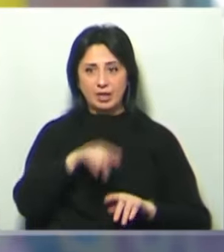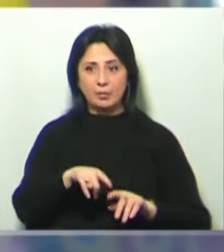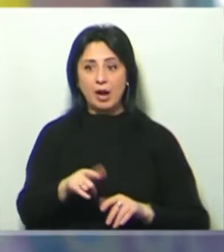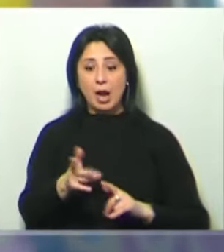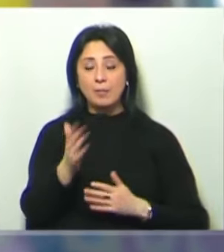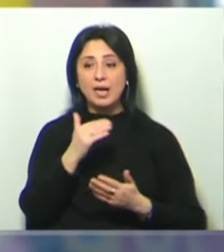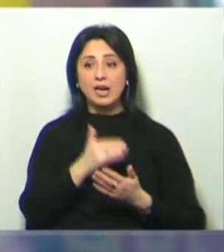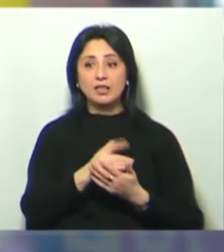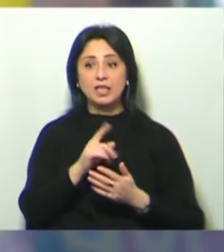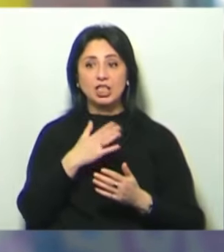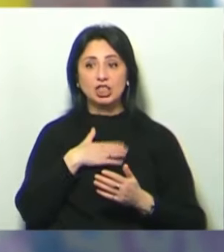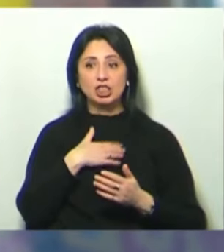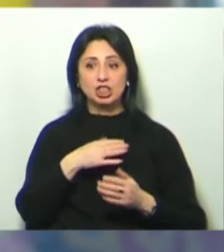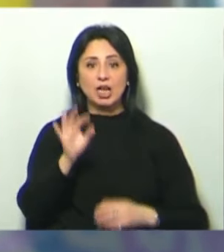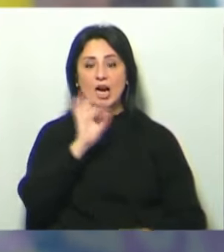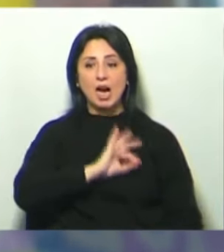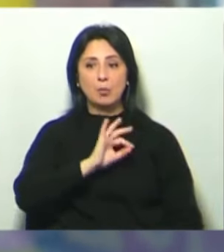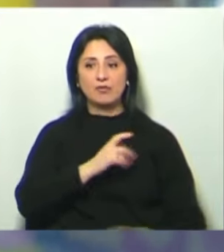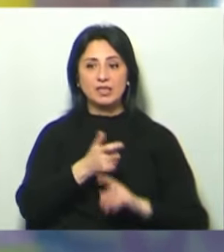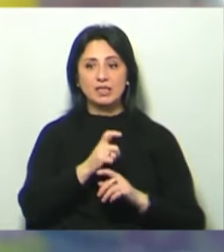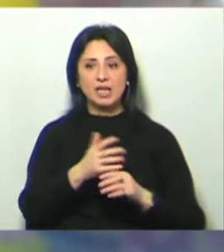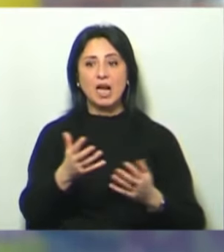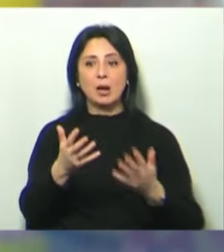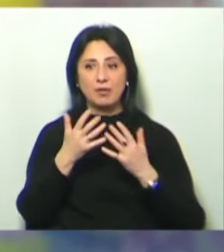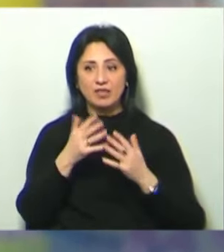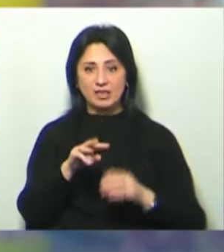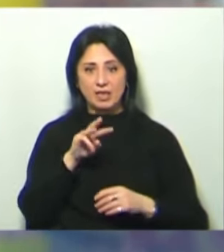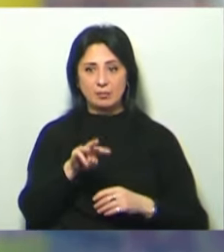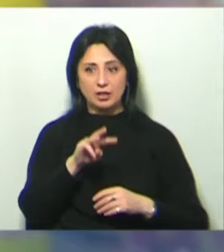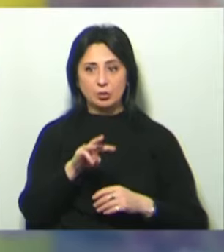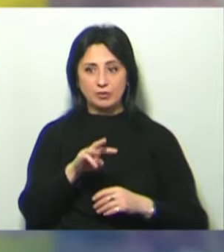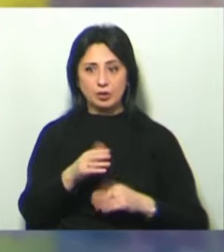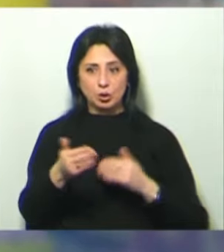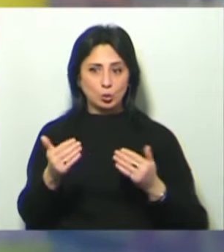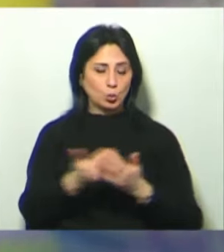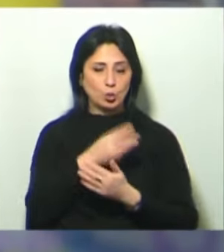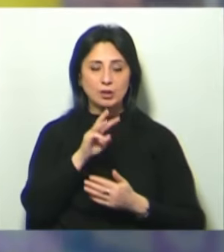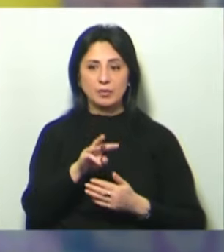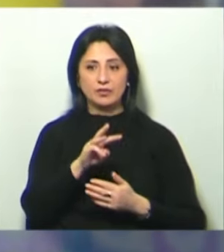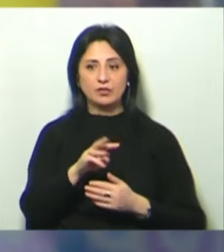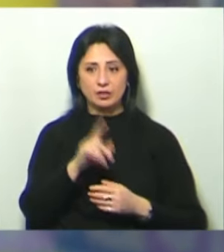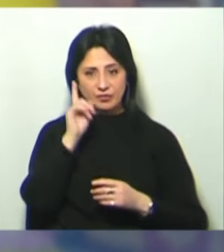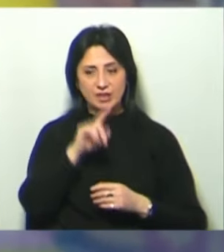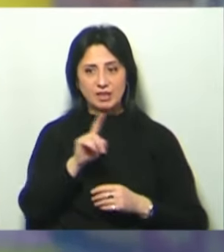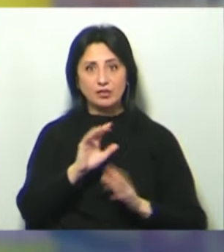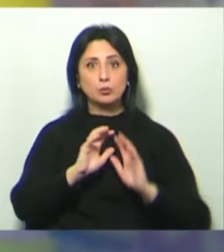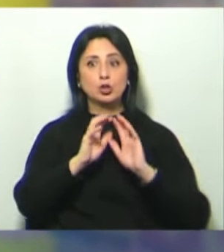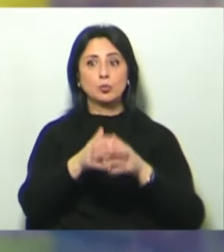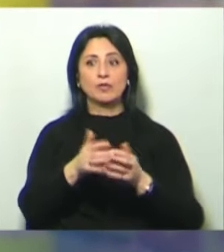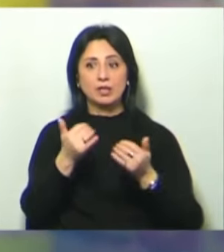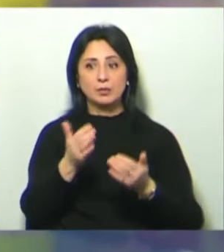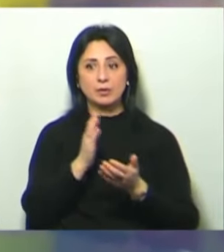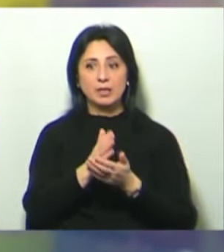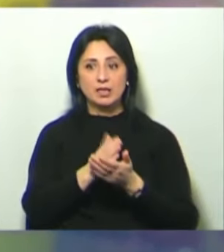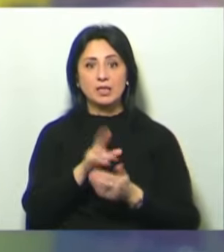ამ ეტაპზე, რადგან ჩვენ გამოვიყენეთ ძალიან ეფექტური მეთოდიკები, უახლესი მეთოდიკებს ვფლობთ, რაც კი მსოფლიოში